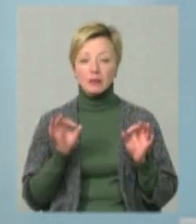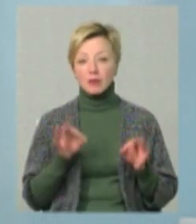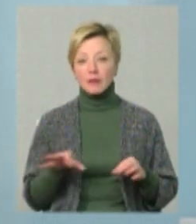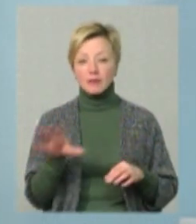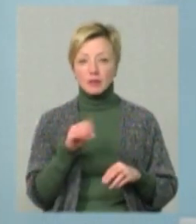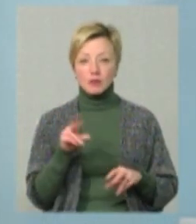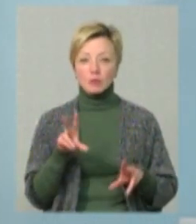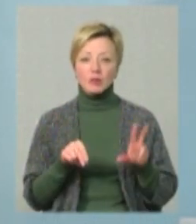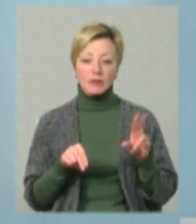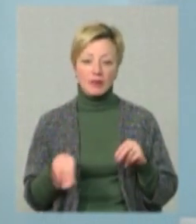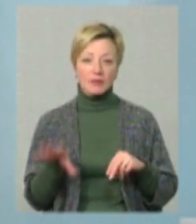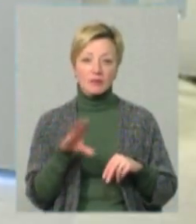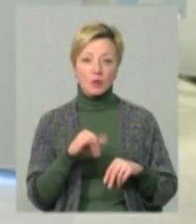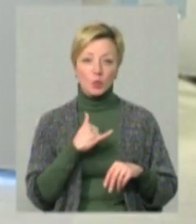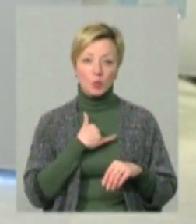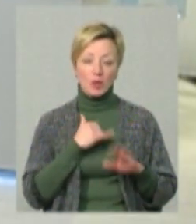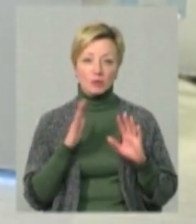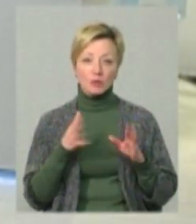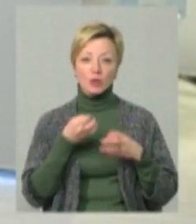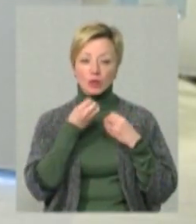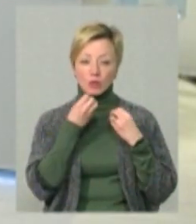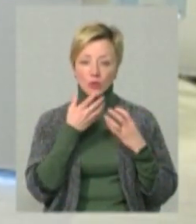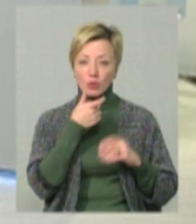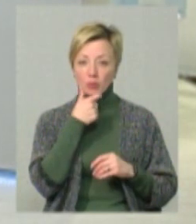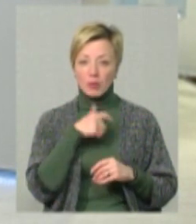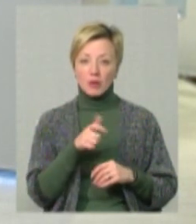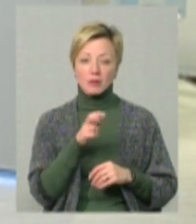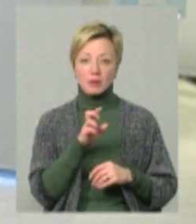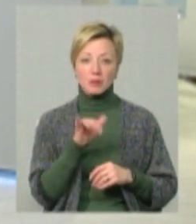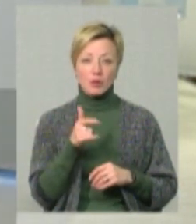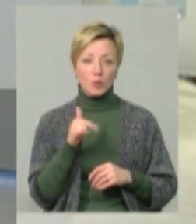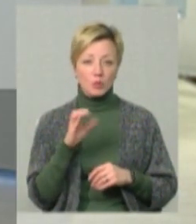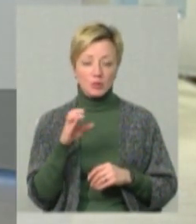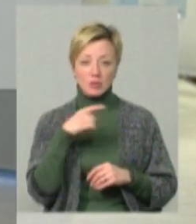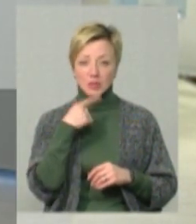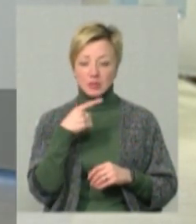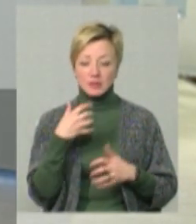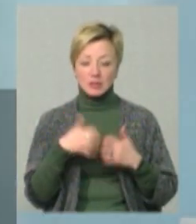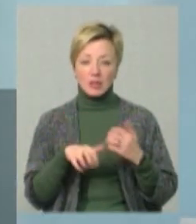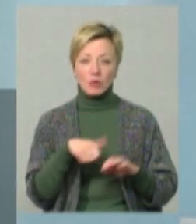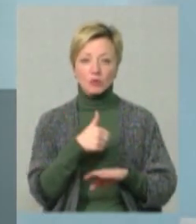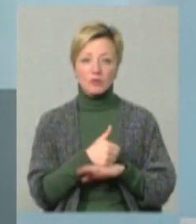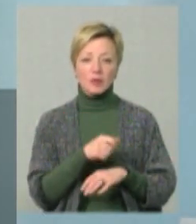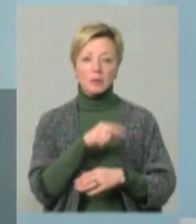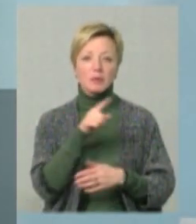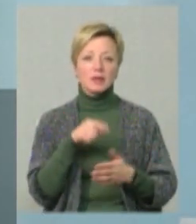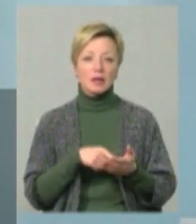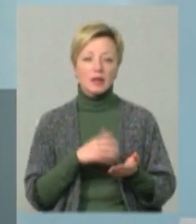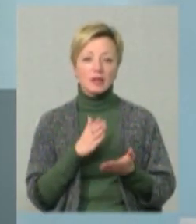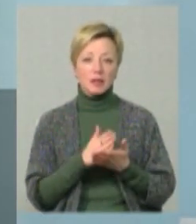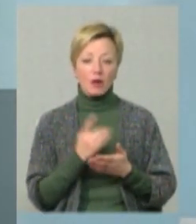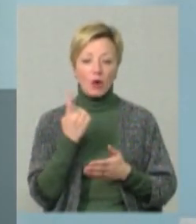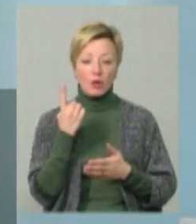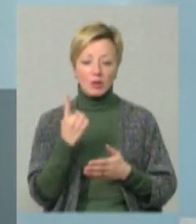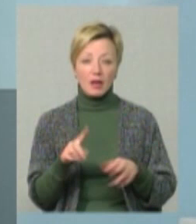Насправді, усі ми сподіваємось, що все у всіх нас буде добре. Пан Бігус зауважив, що усе ж таки серед основних питань є